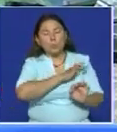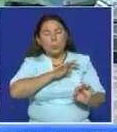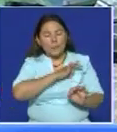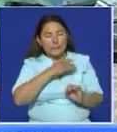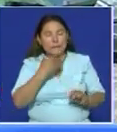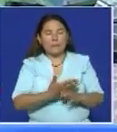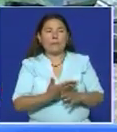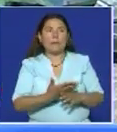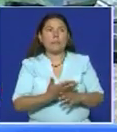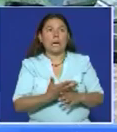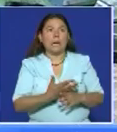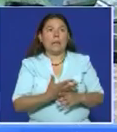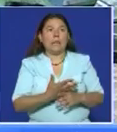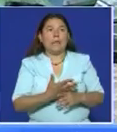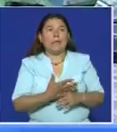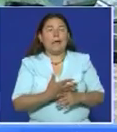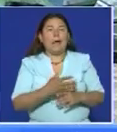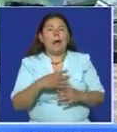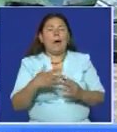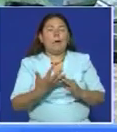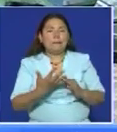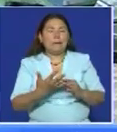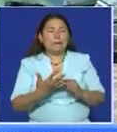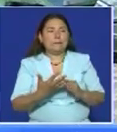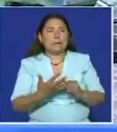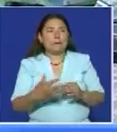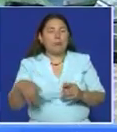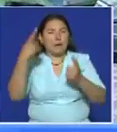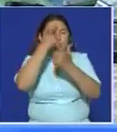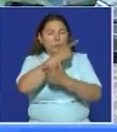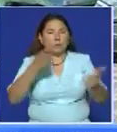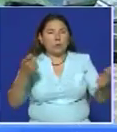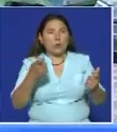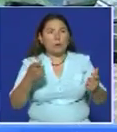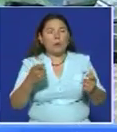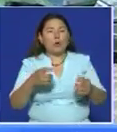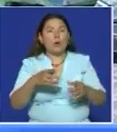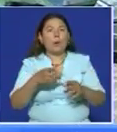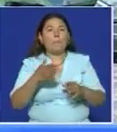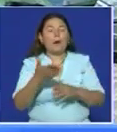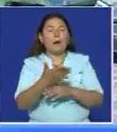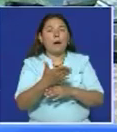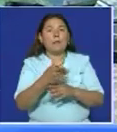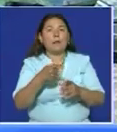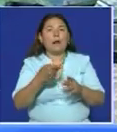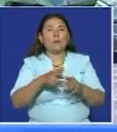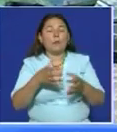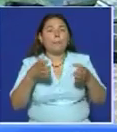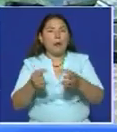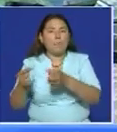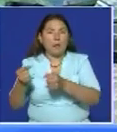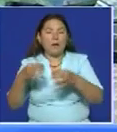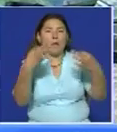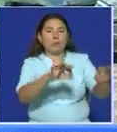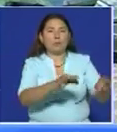Және иесіз ауылдар теңізден шығарылып, одан түскен балықтардың бәрін теңізге жіберіліп, тірілей.